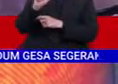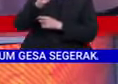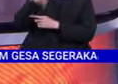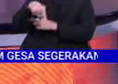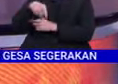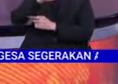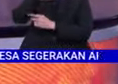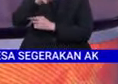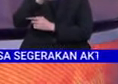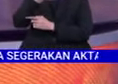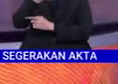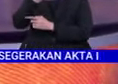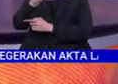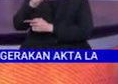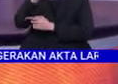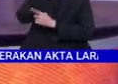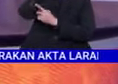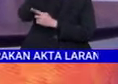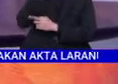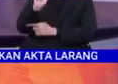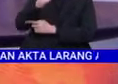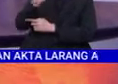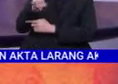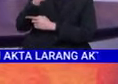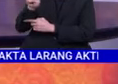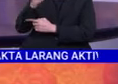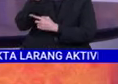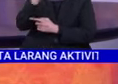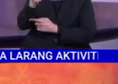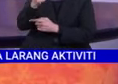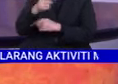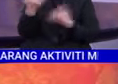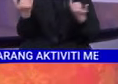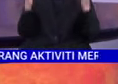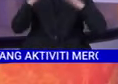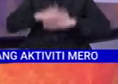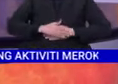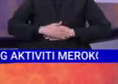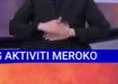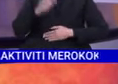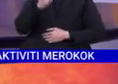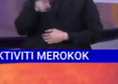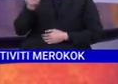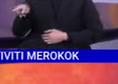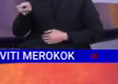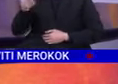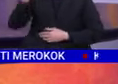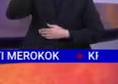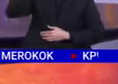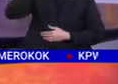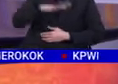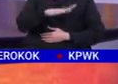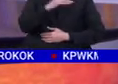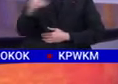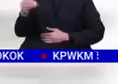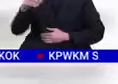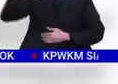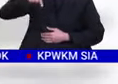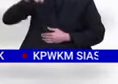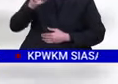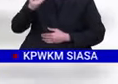Jawi tatuaje Ismail Ia juga merangkumi ibadah sholat sunat tarawih pada bulan Ramadan Setia mulai